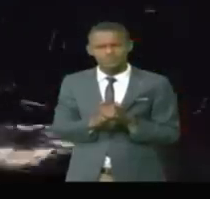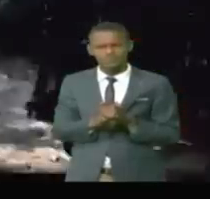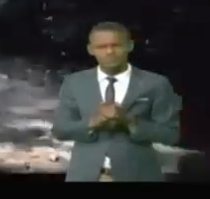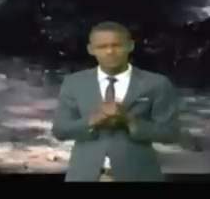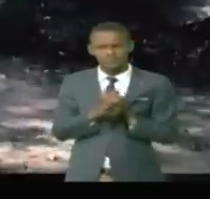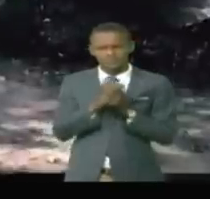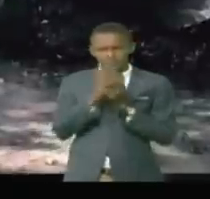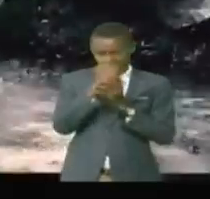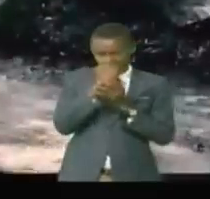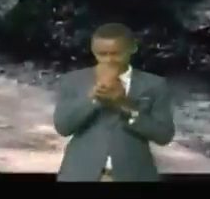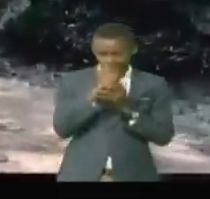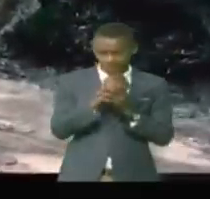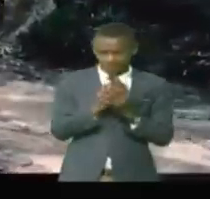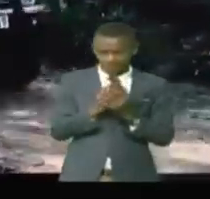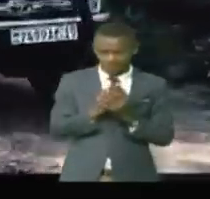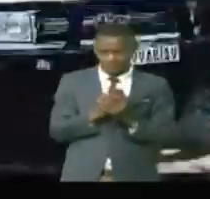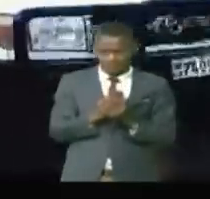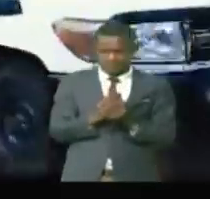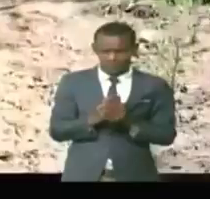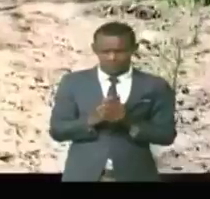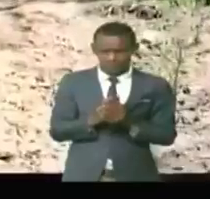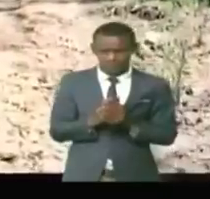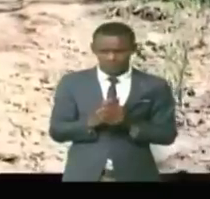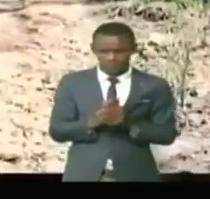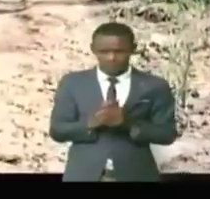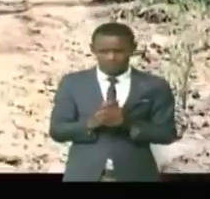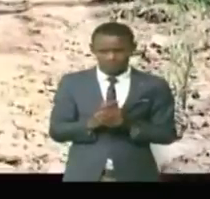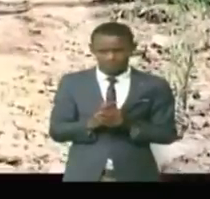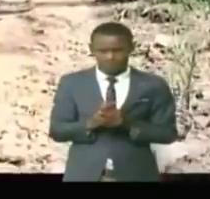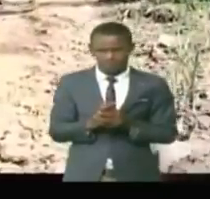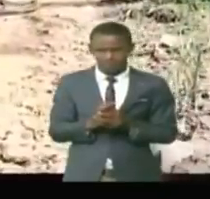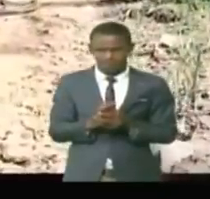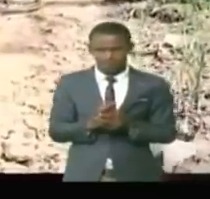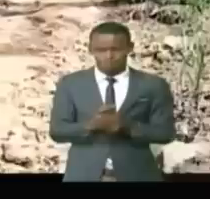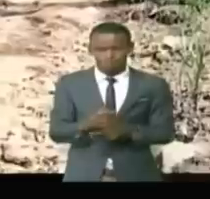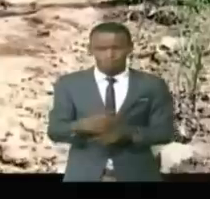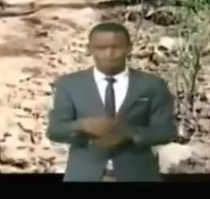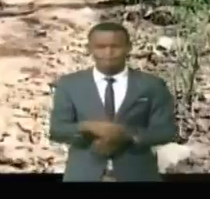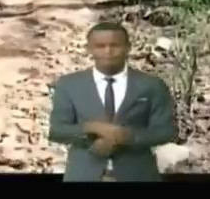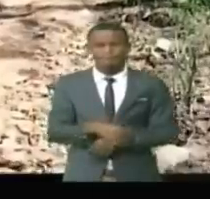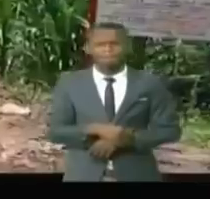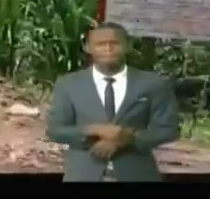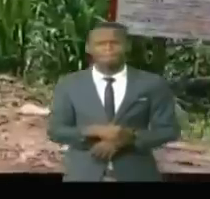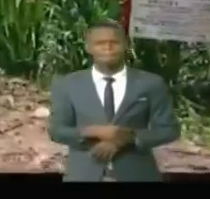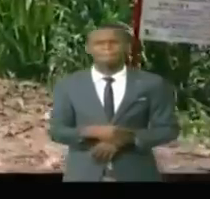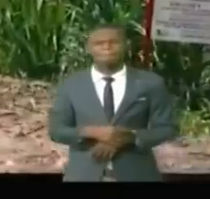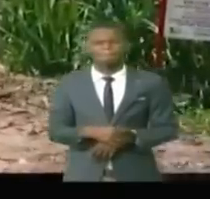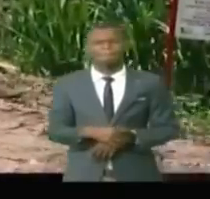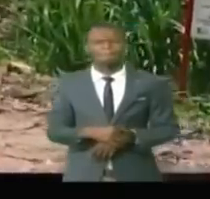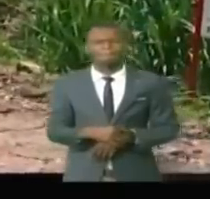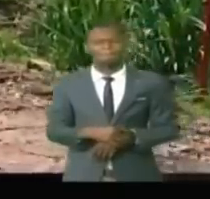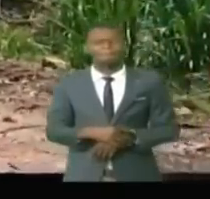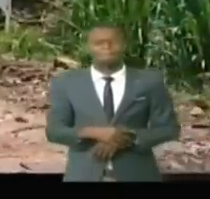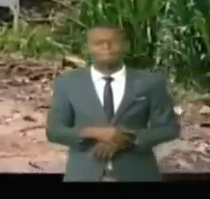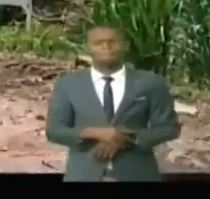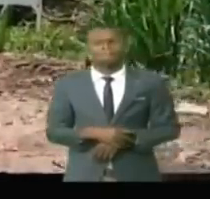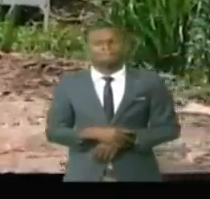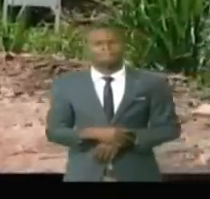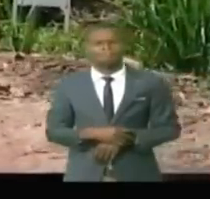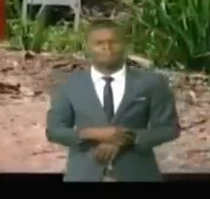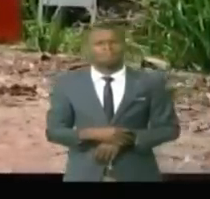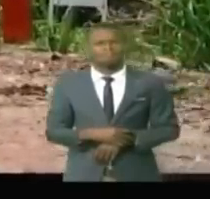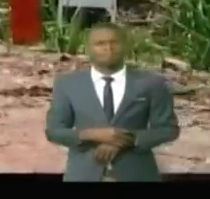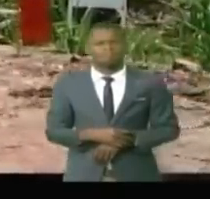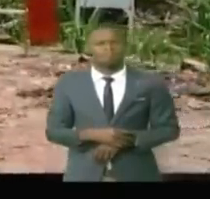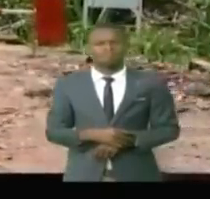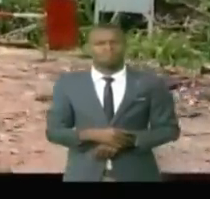du gouverneur militaire inspecte les 34 km réhabilités sur cette route dans l'objectif de faciliter les échanges entre